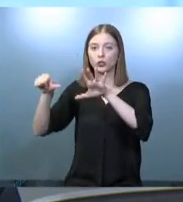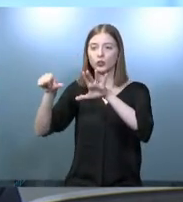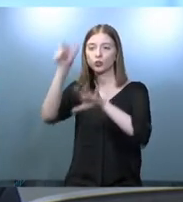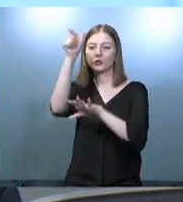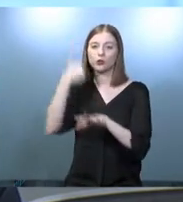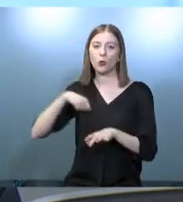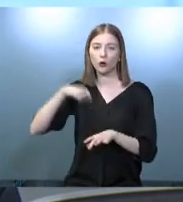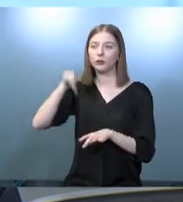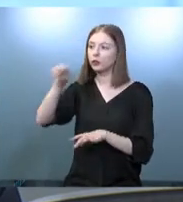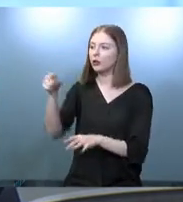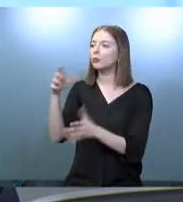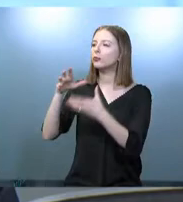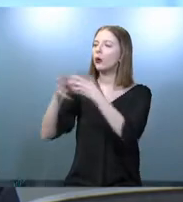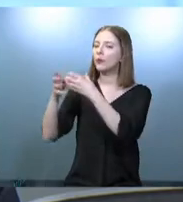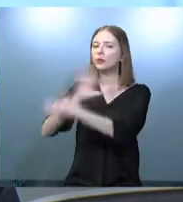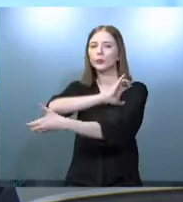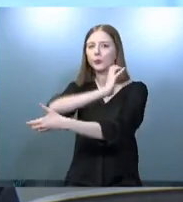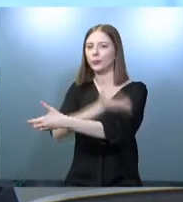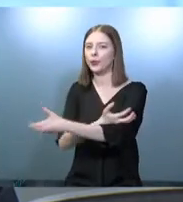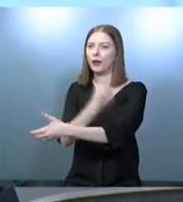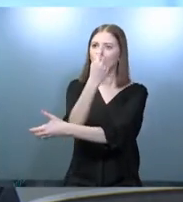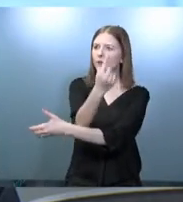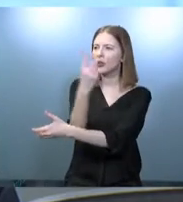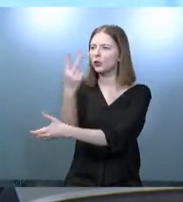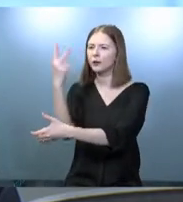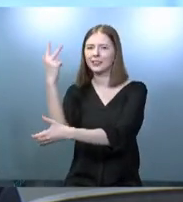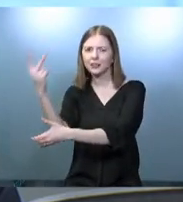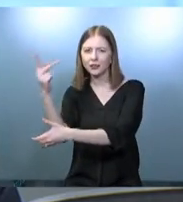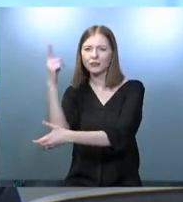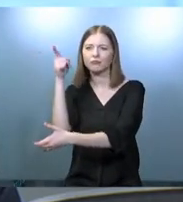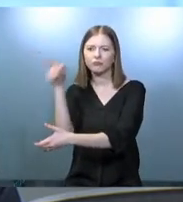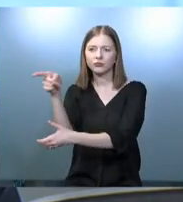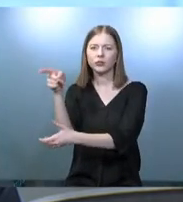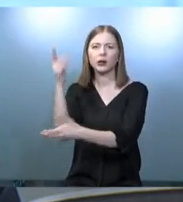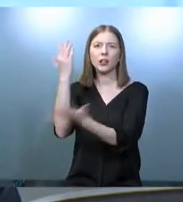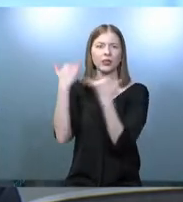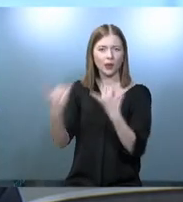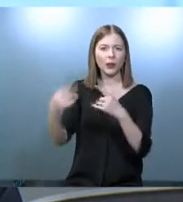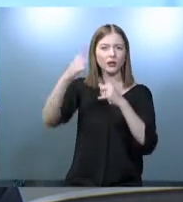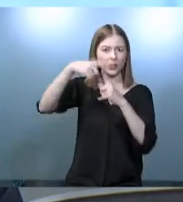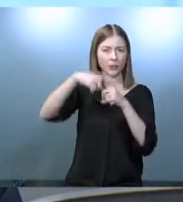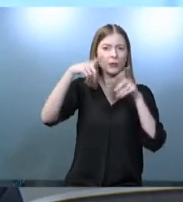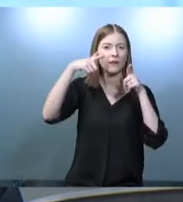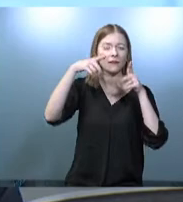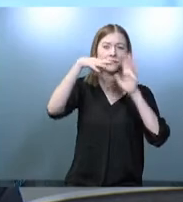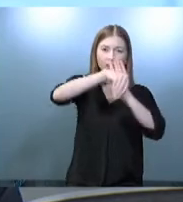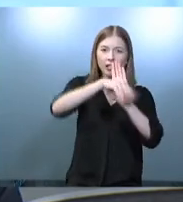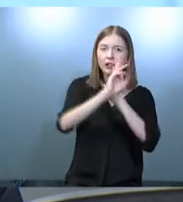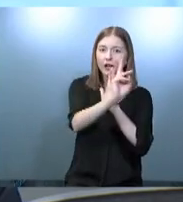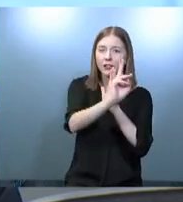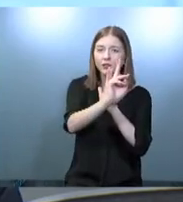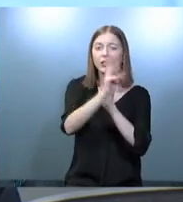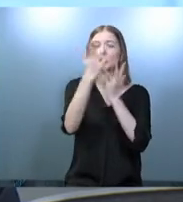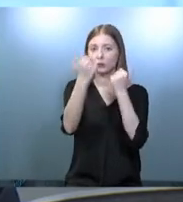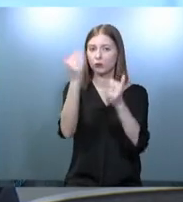komanda. Ne vienas ir ne du ir ne trys nariai yra dabartiniai tarybos nariai. Ilgus metus dirbę savivaldoj,